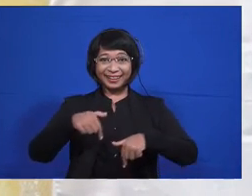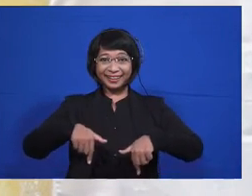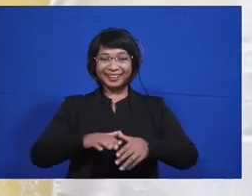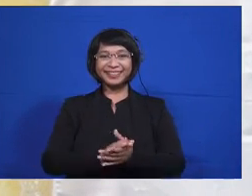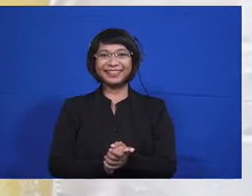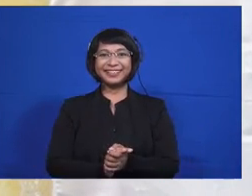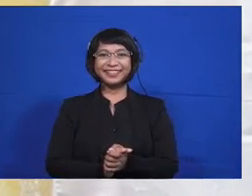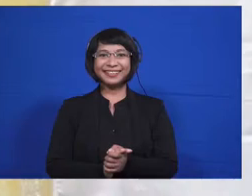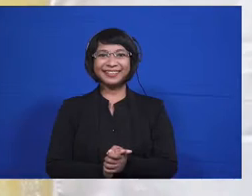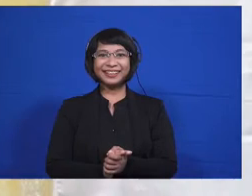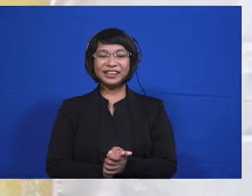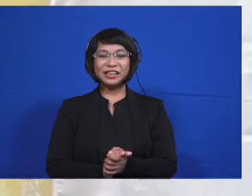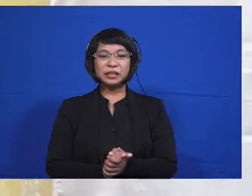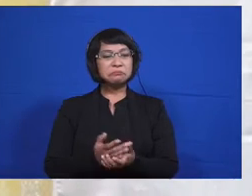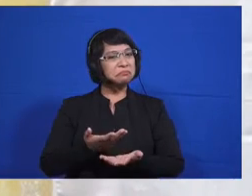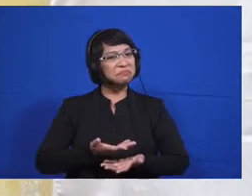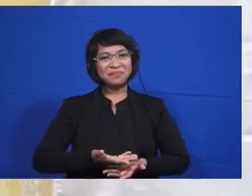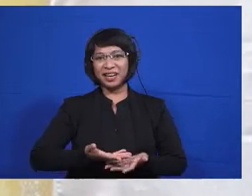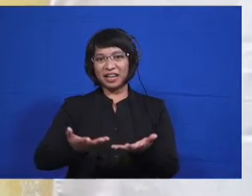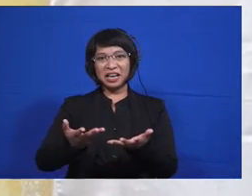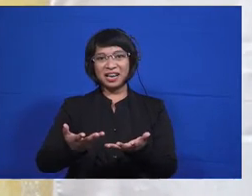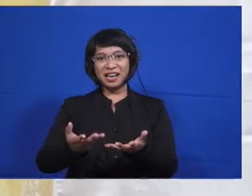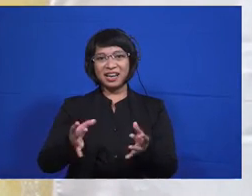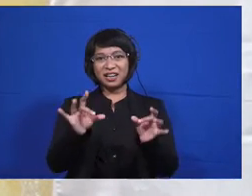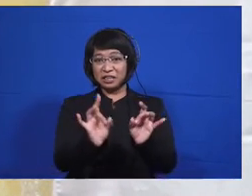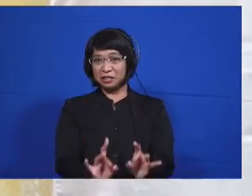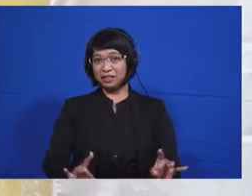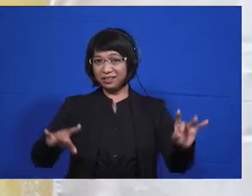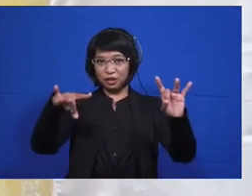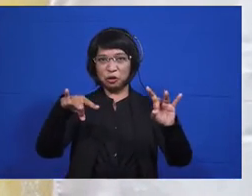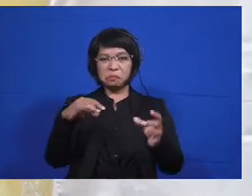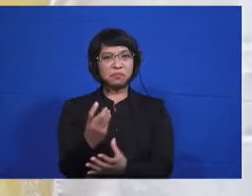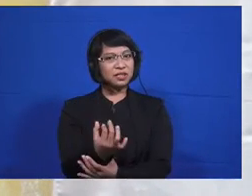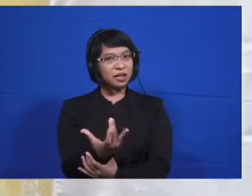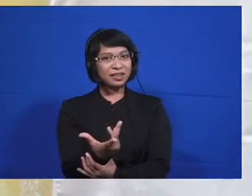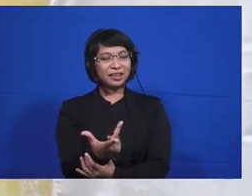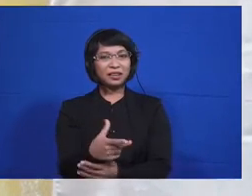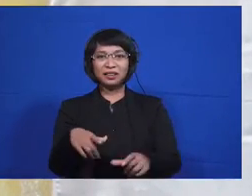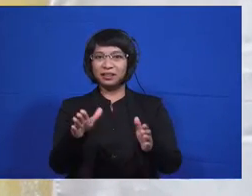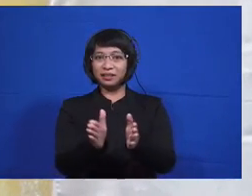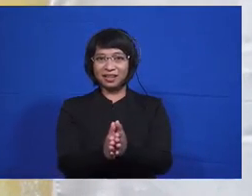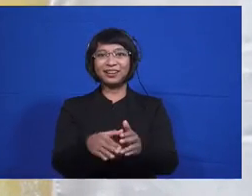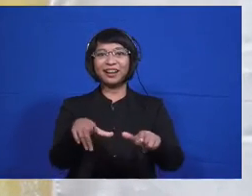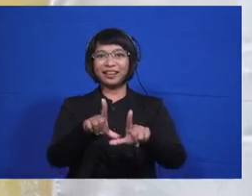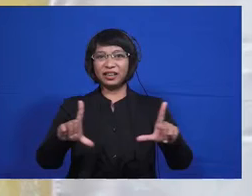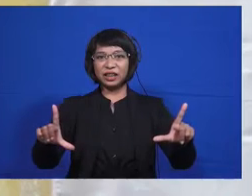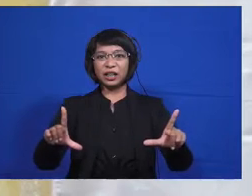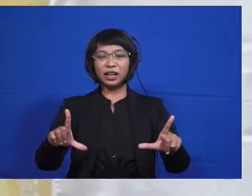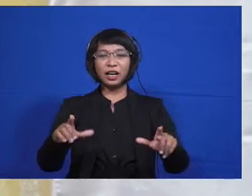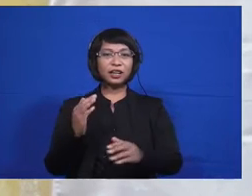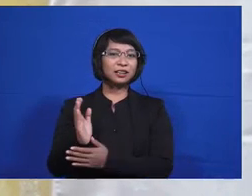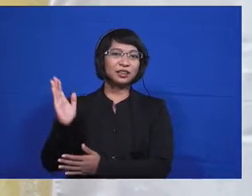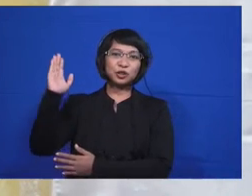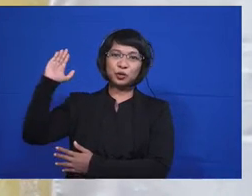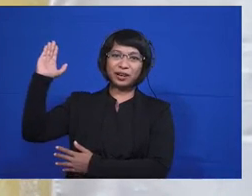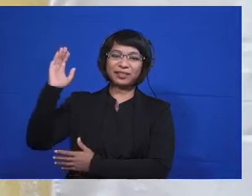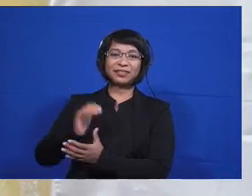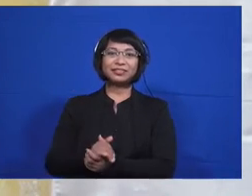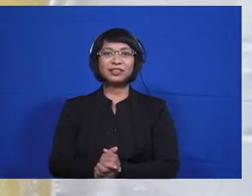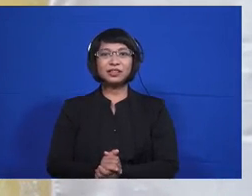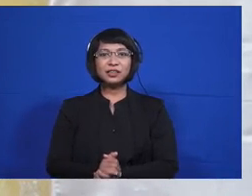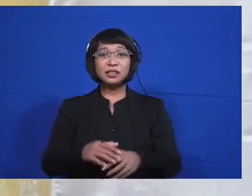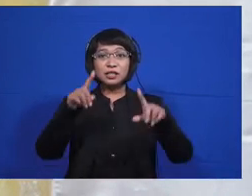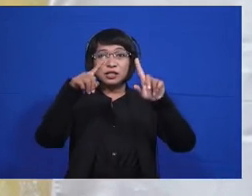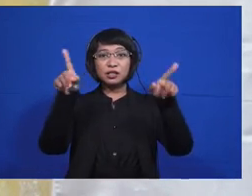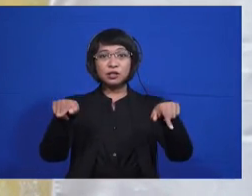adalah Biarlah rohmu menyala-nyala dan layanilah Tuhan, yang diambil dari surat Rasul Paulus kepada